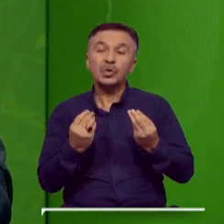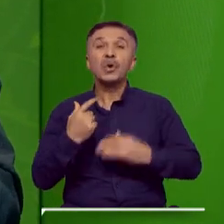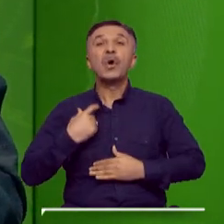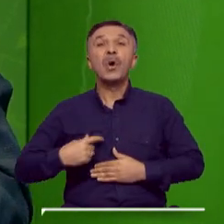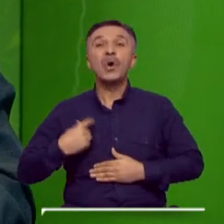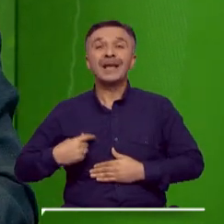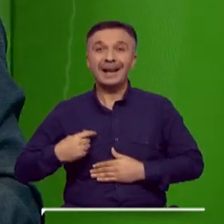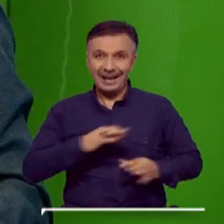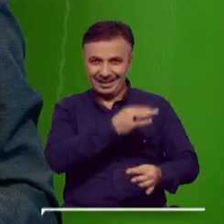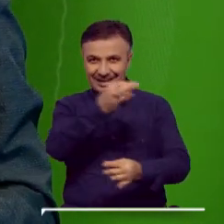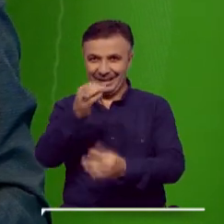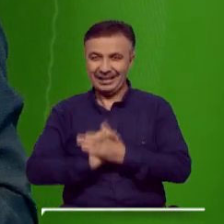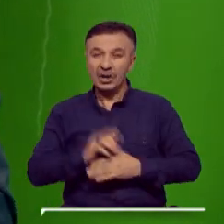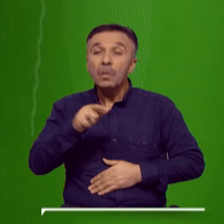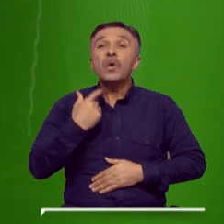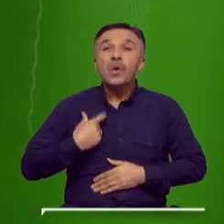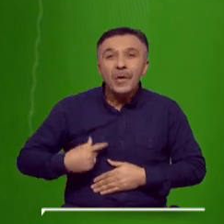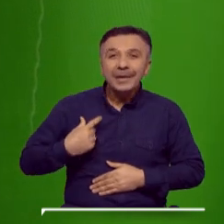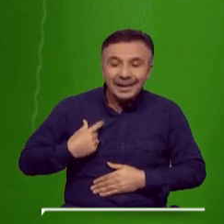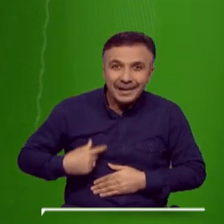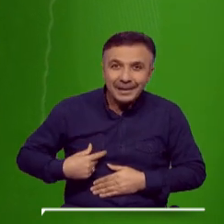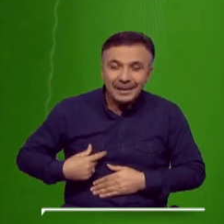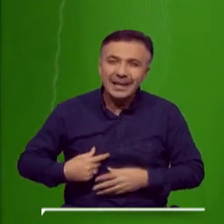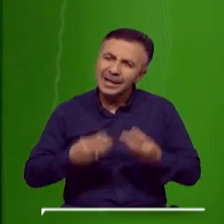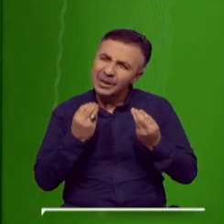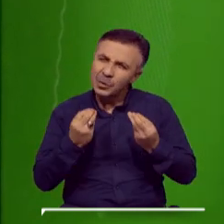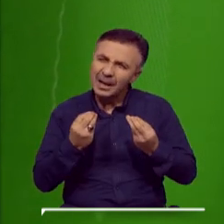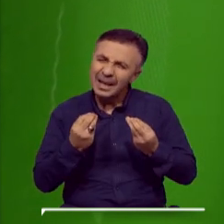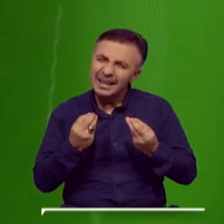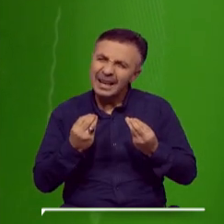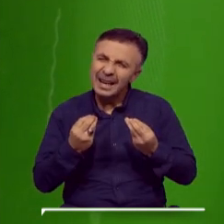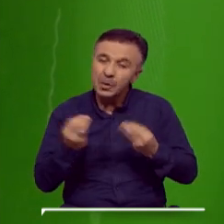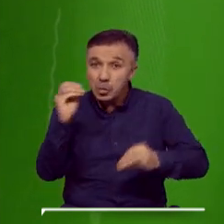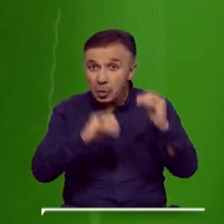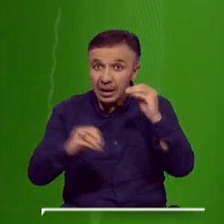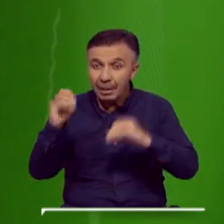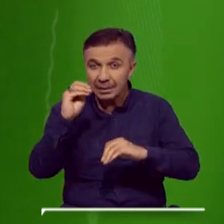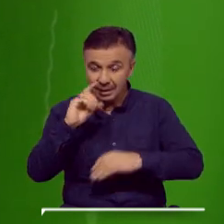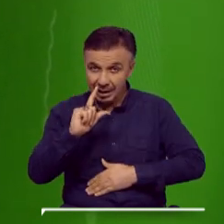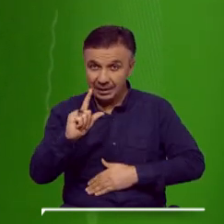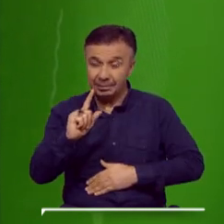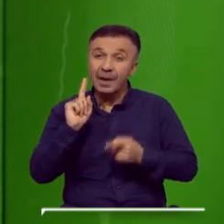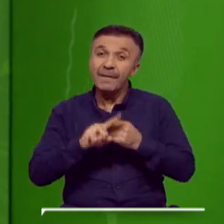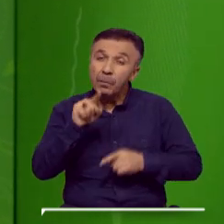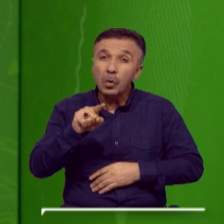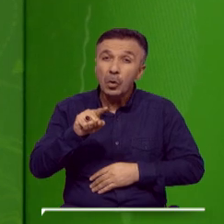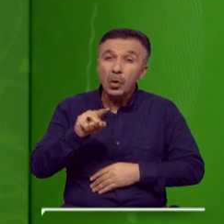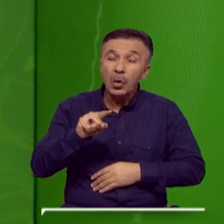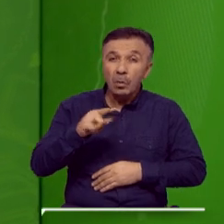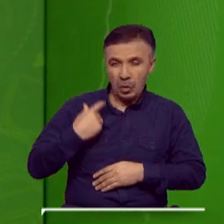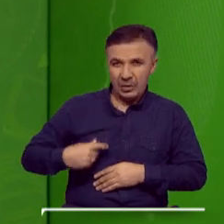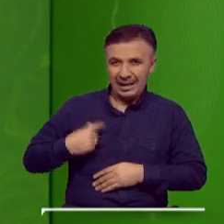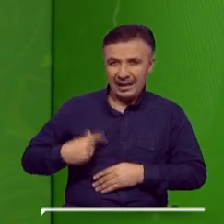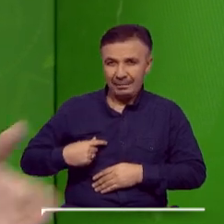özel varlıklarız. Bu özelliğimizi güzelliklerle donatmamız gerekiyor ve bu yönümüzde